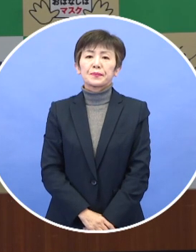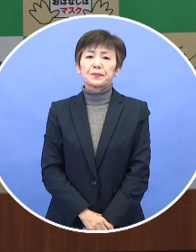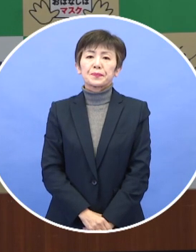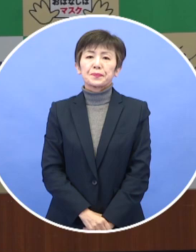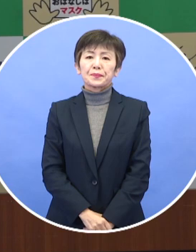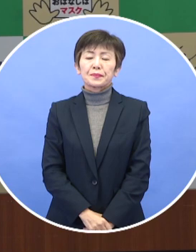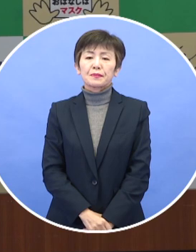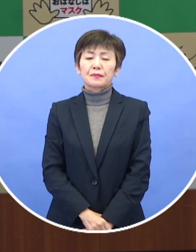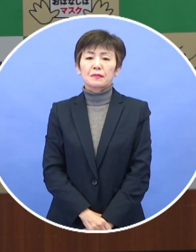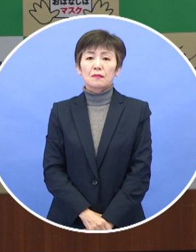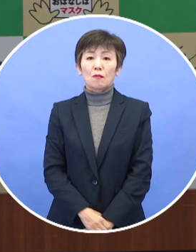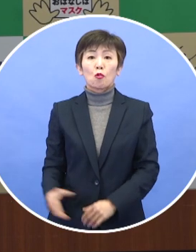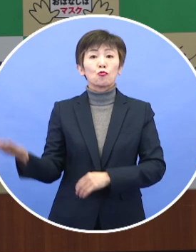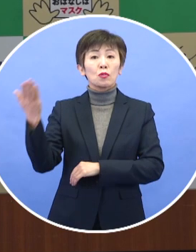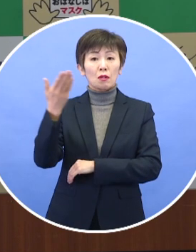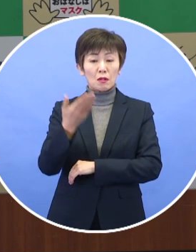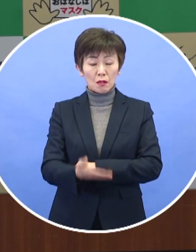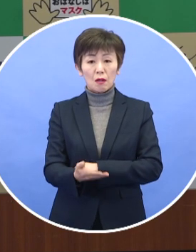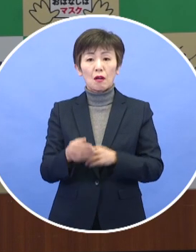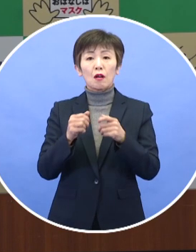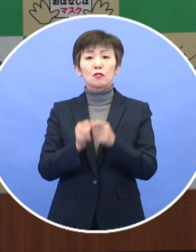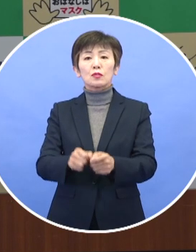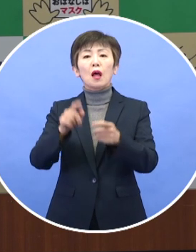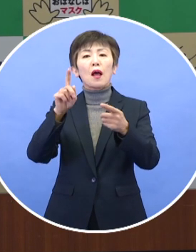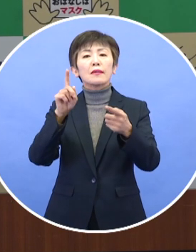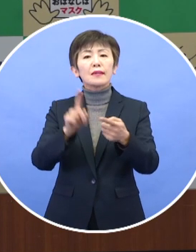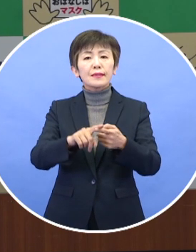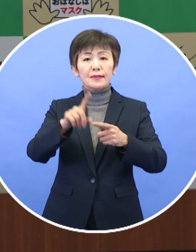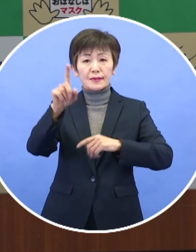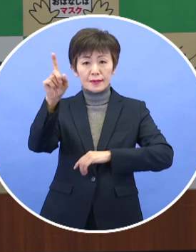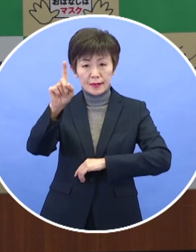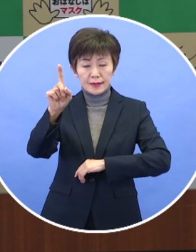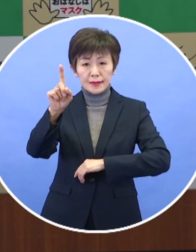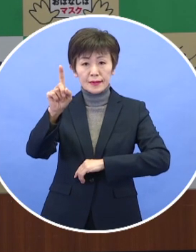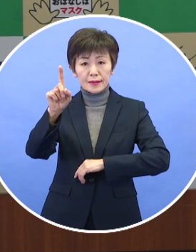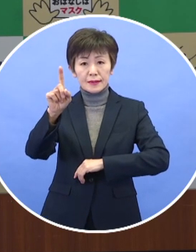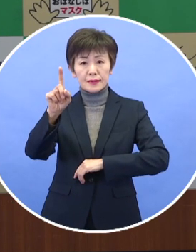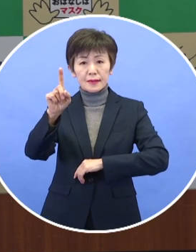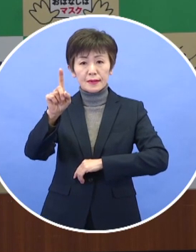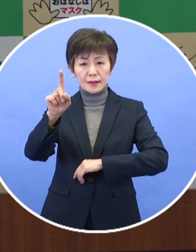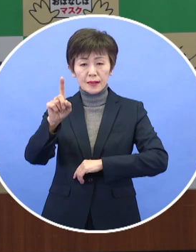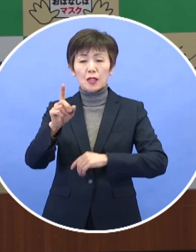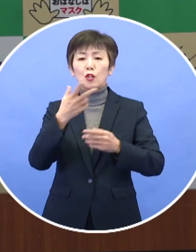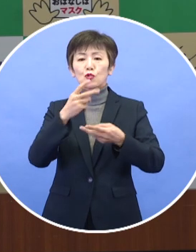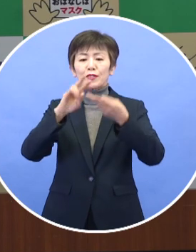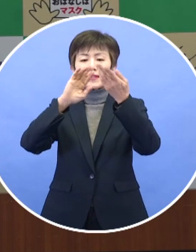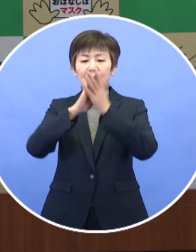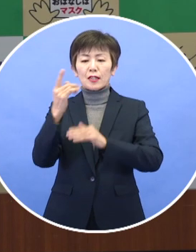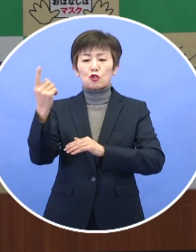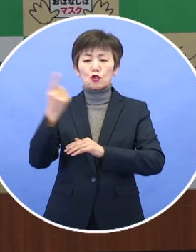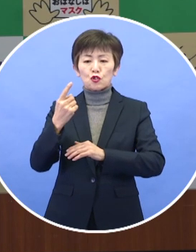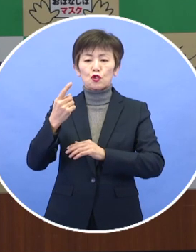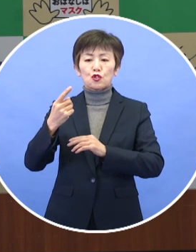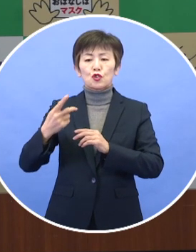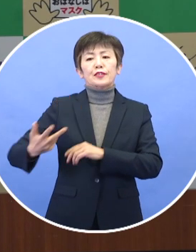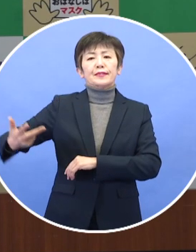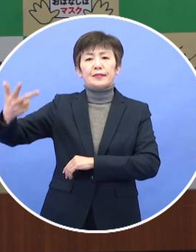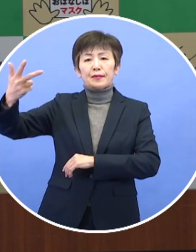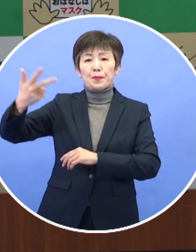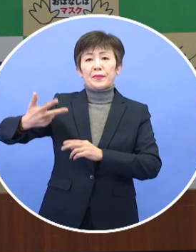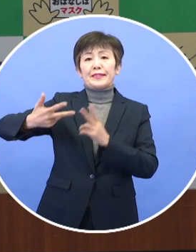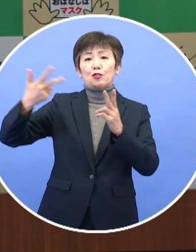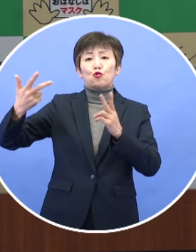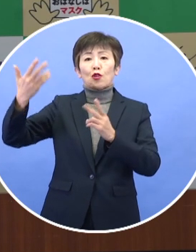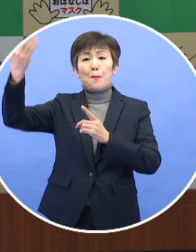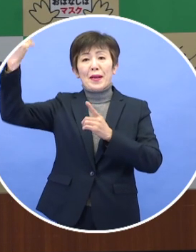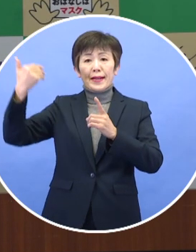でございます。それから具体的なところとしては、来県1週間前、オミクロンの場合大体感染から